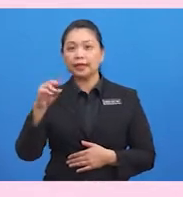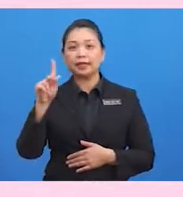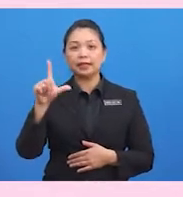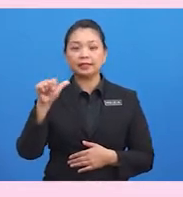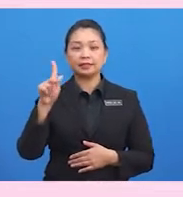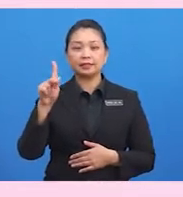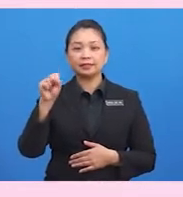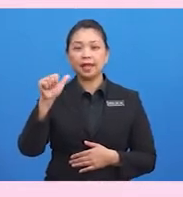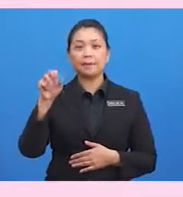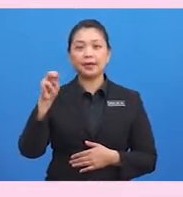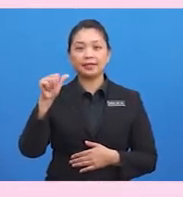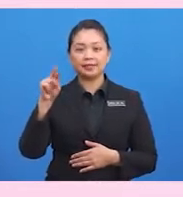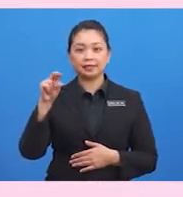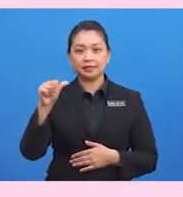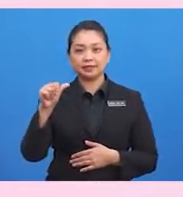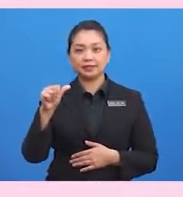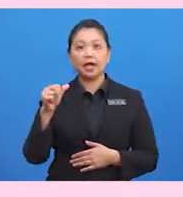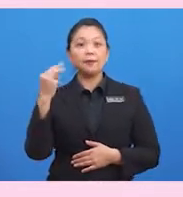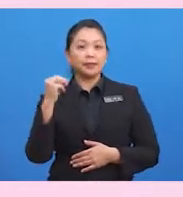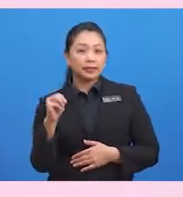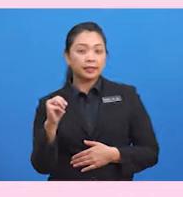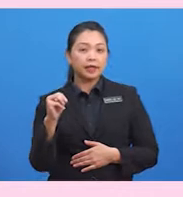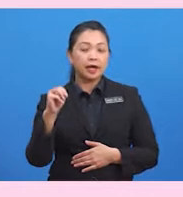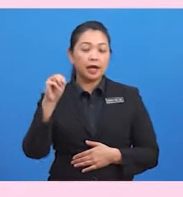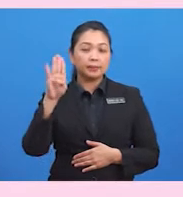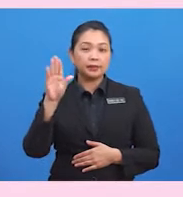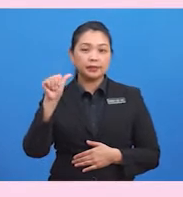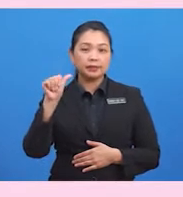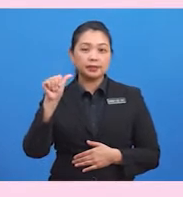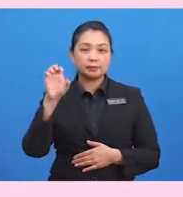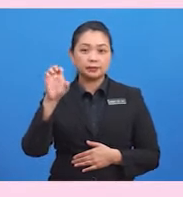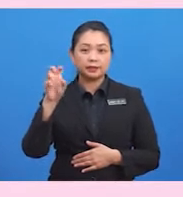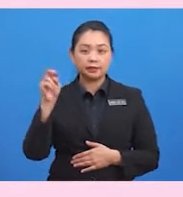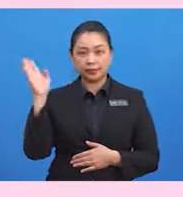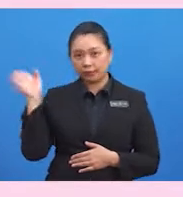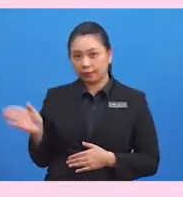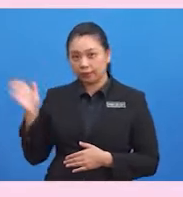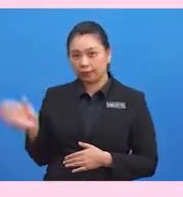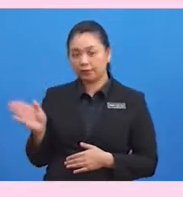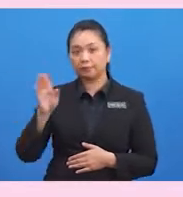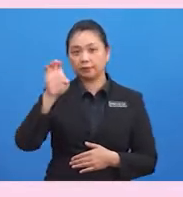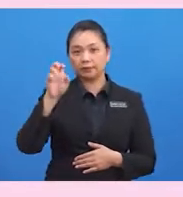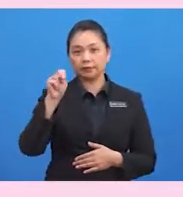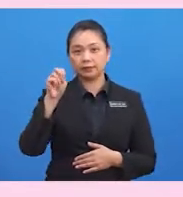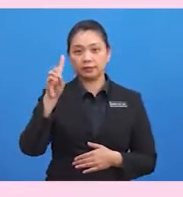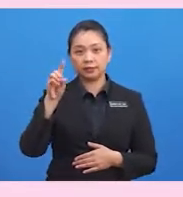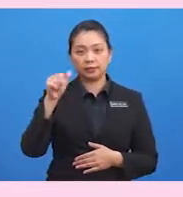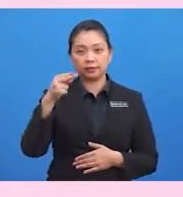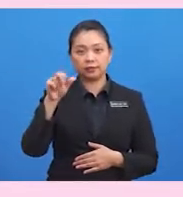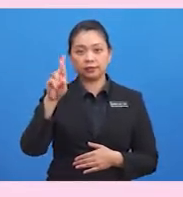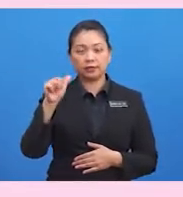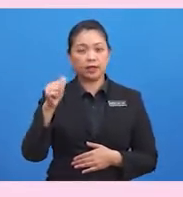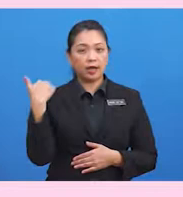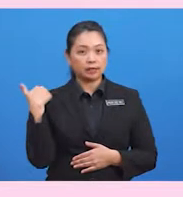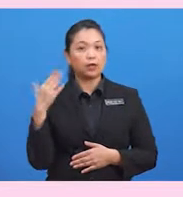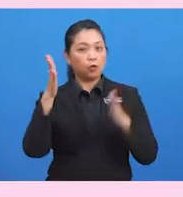mana benar adalah orang terpenting atau ketua pemesan dalam pentaksiran selepas